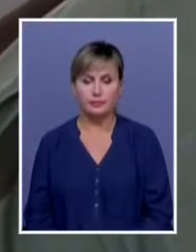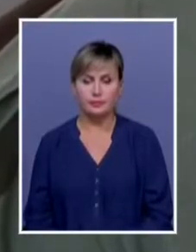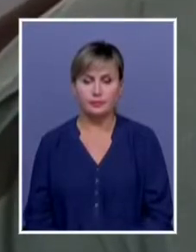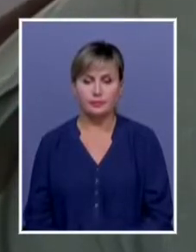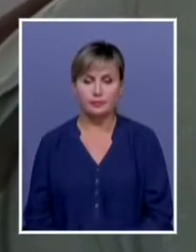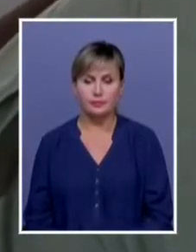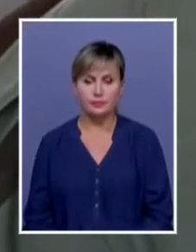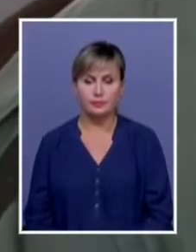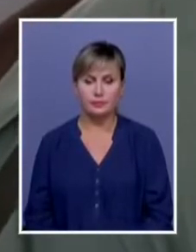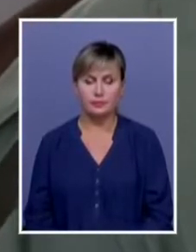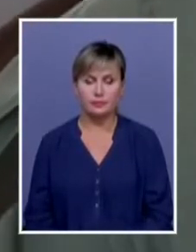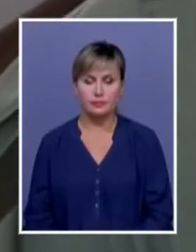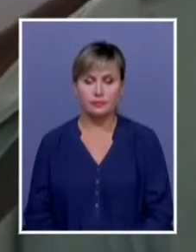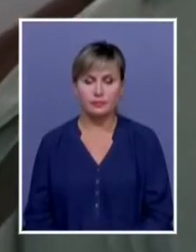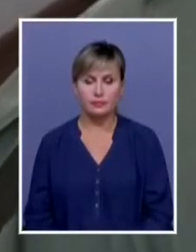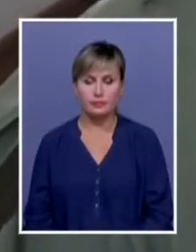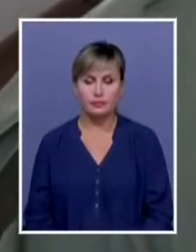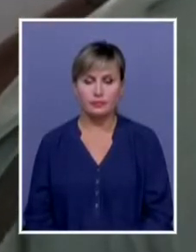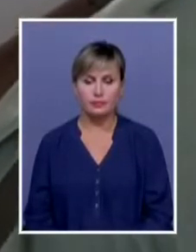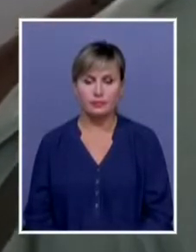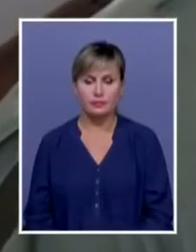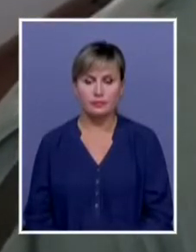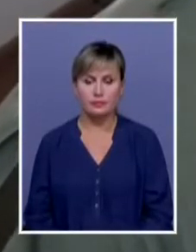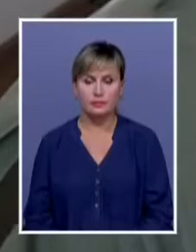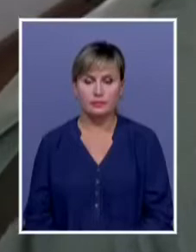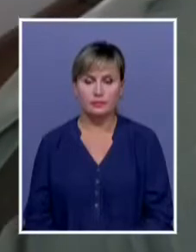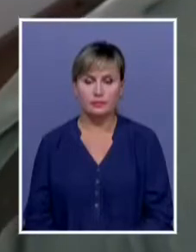круга, у земли 220 градусов, 34 градуса.